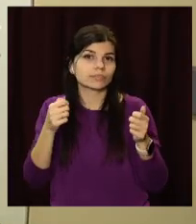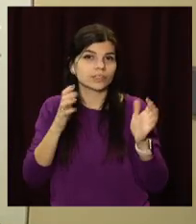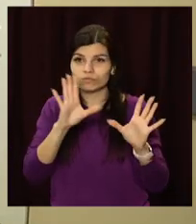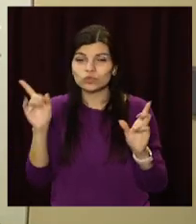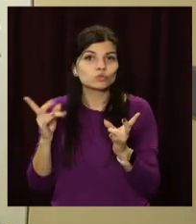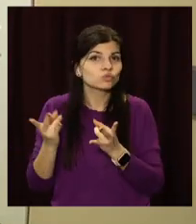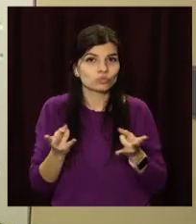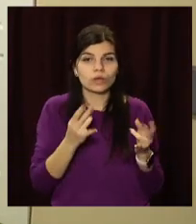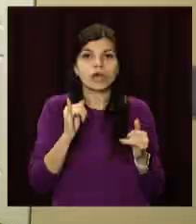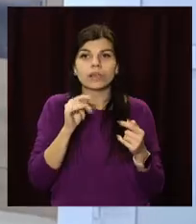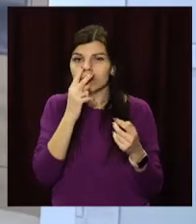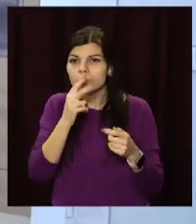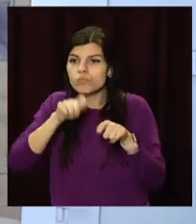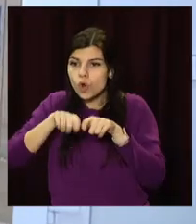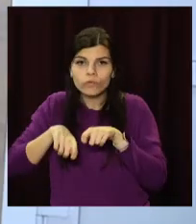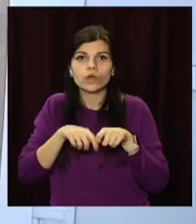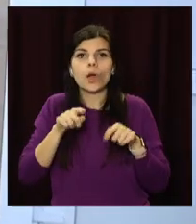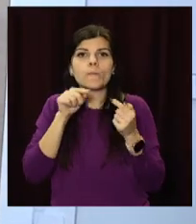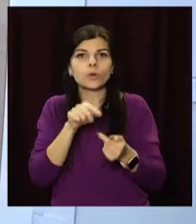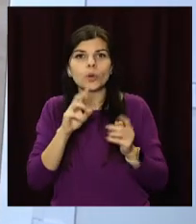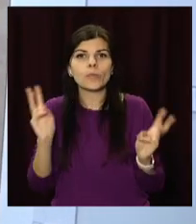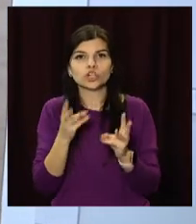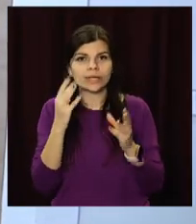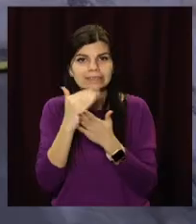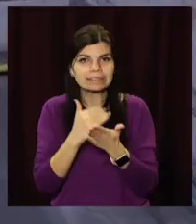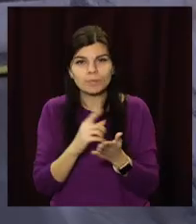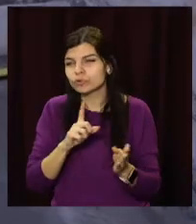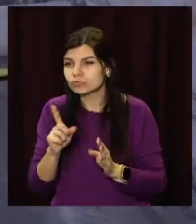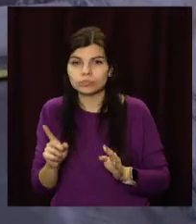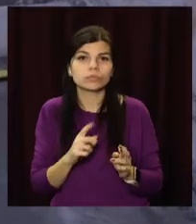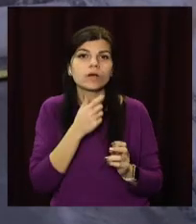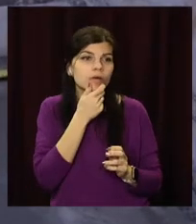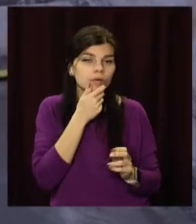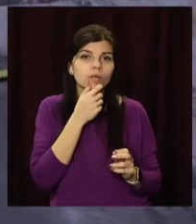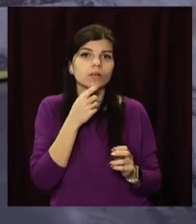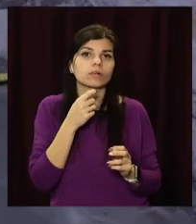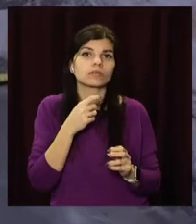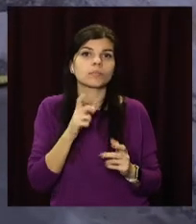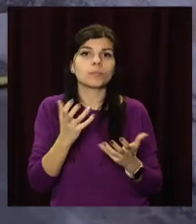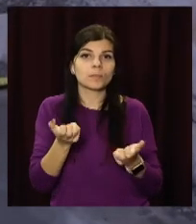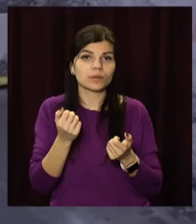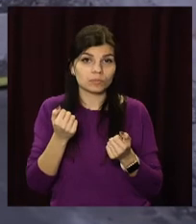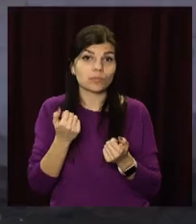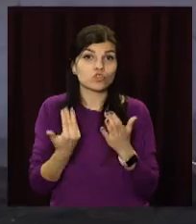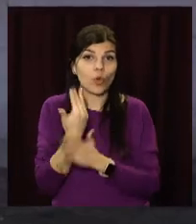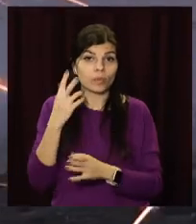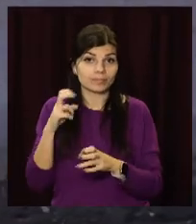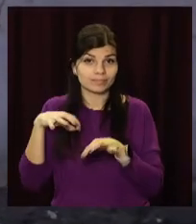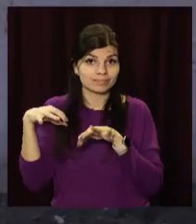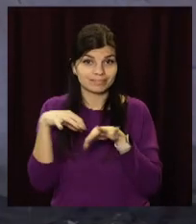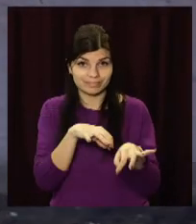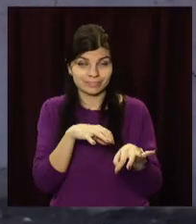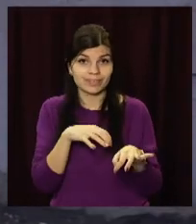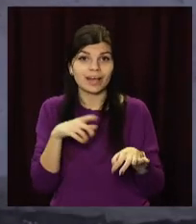відеоспостереження та протипожежної безпеки. Планується також облаштувати декілька оглядових кімнат та маніпуляційні. У новому приймальному відділенні